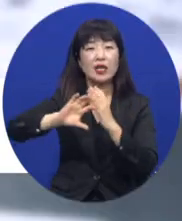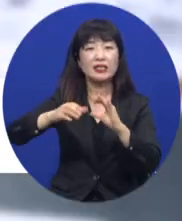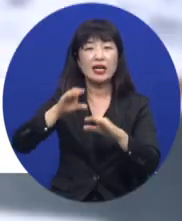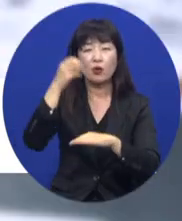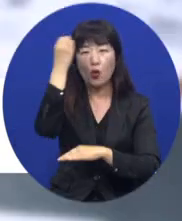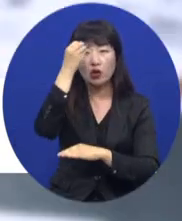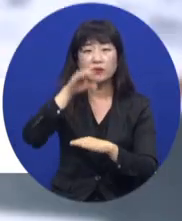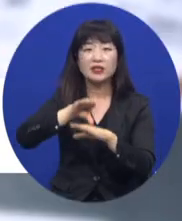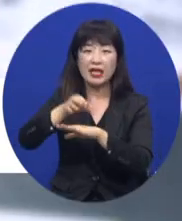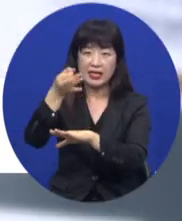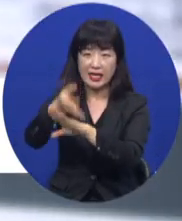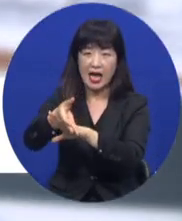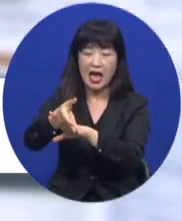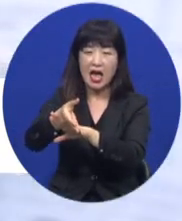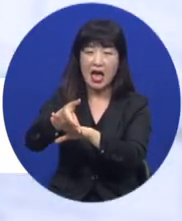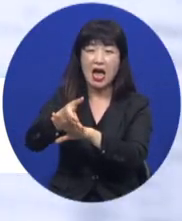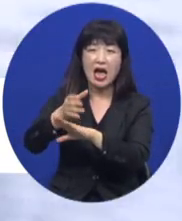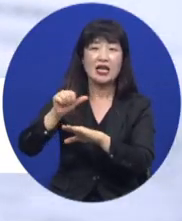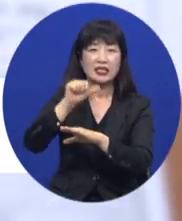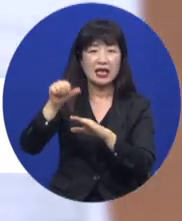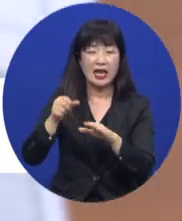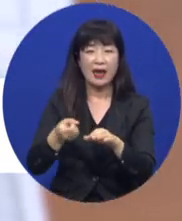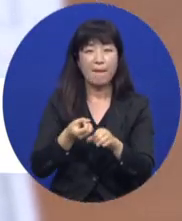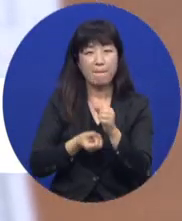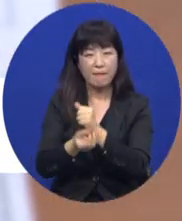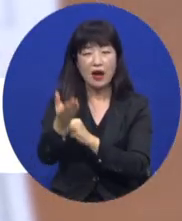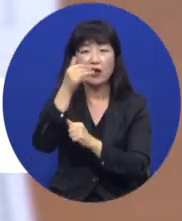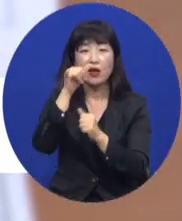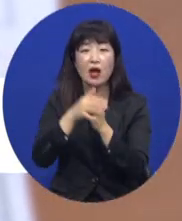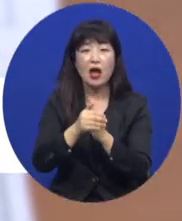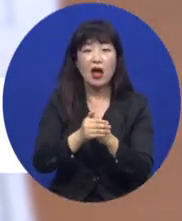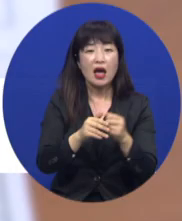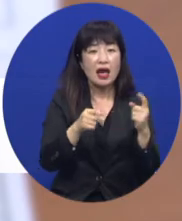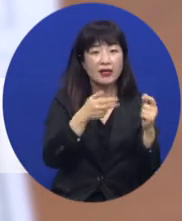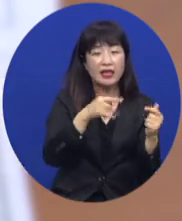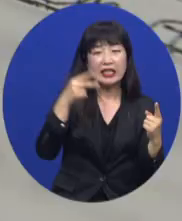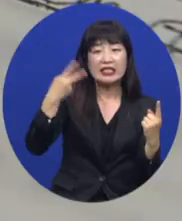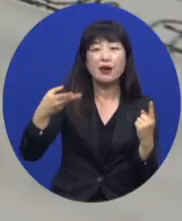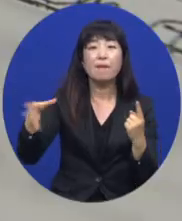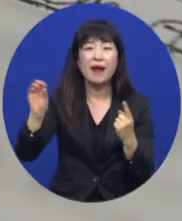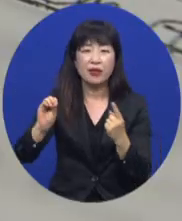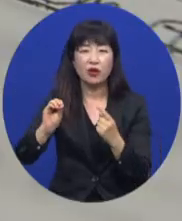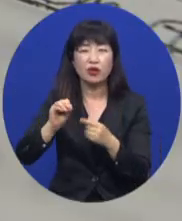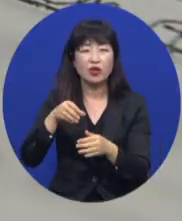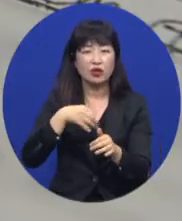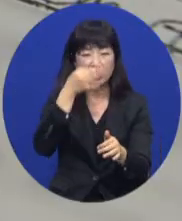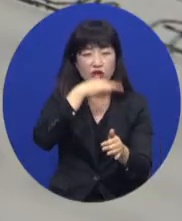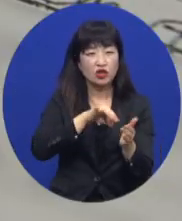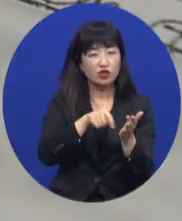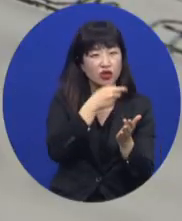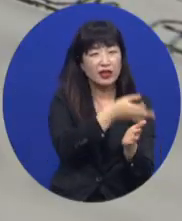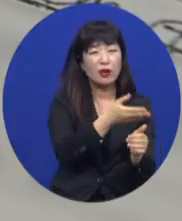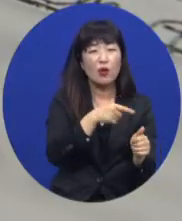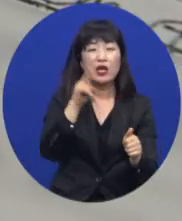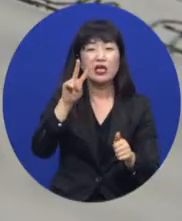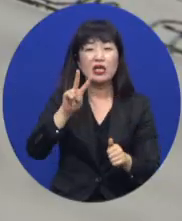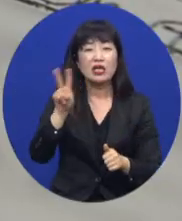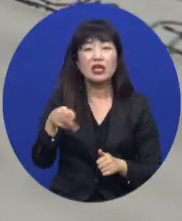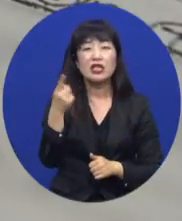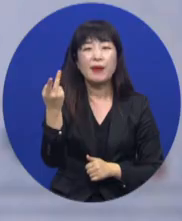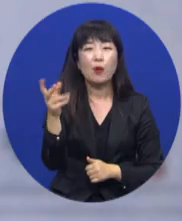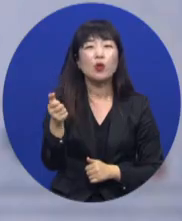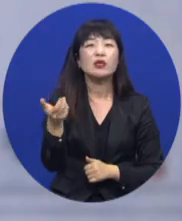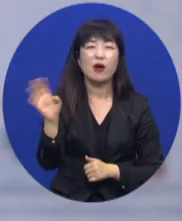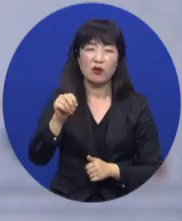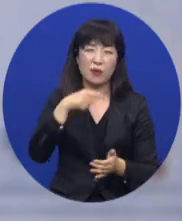고급차를 구매해 동남아 등지에 수출한 뒤 대당 2천만 원의 수익을 주겠다고 속여 250억 원을 가로챈 혐의를 받고